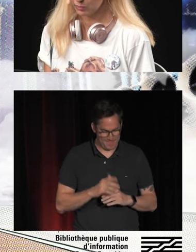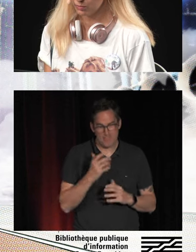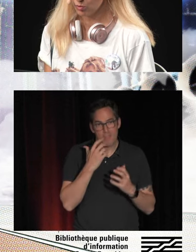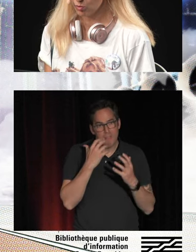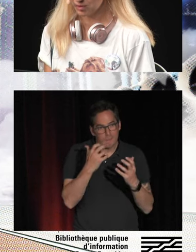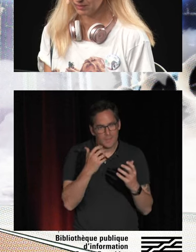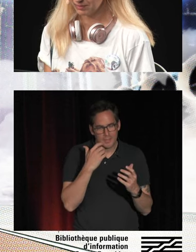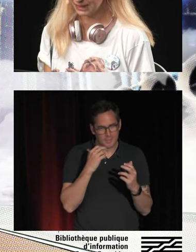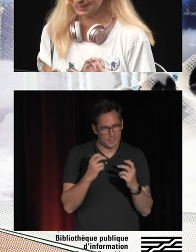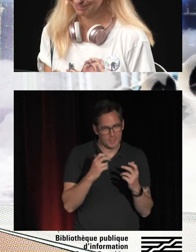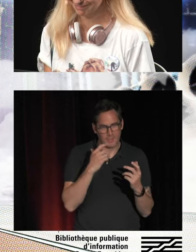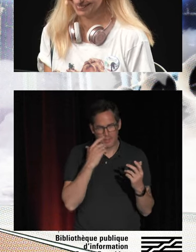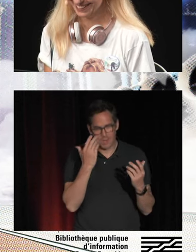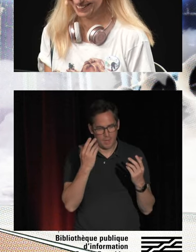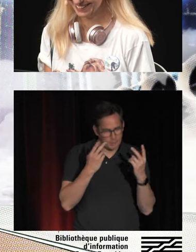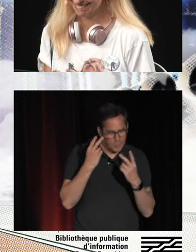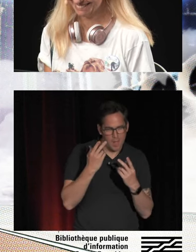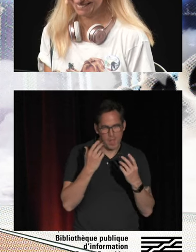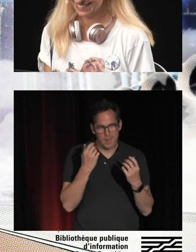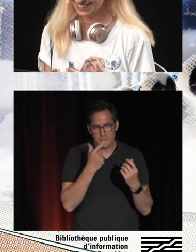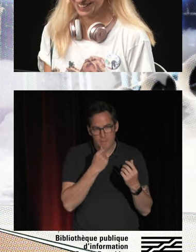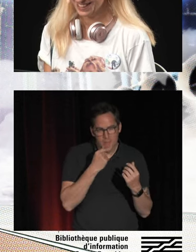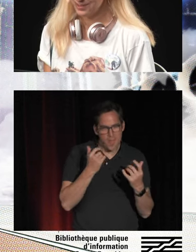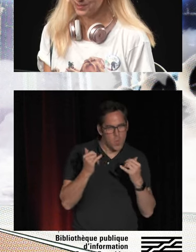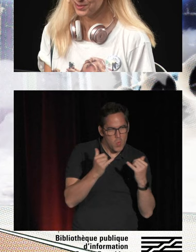de faire des mouvements cool, mais